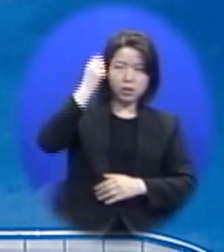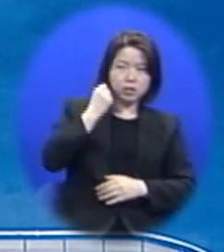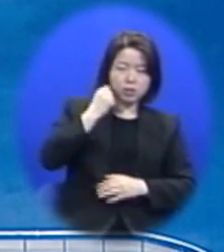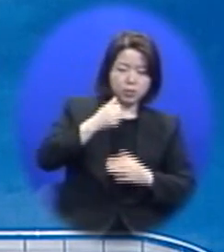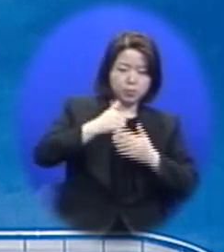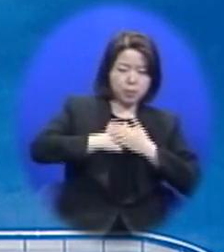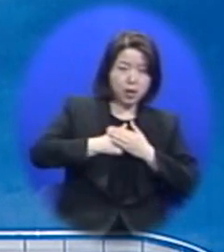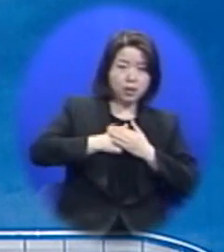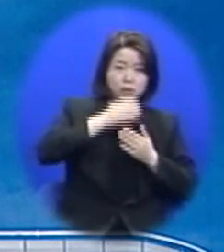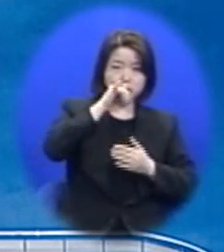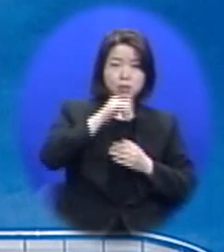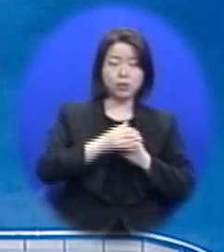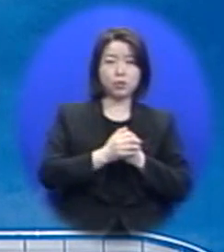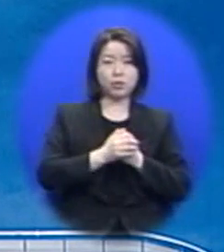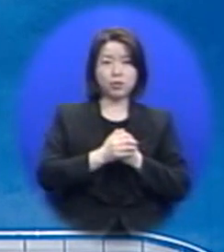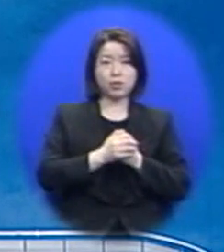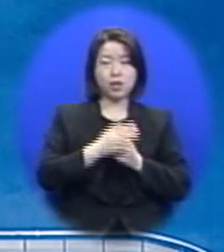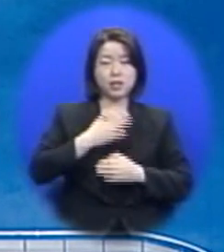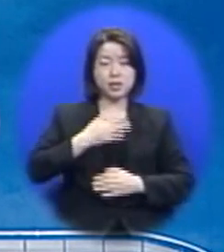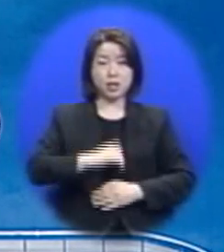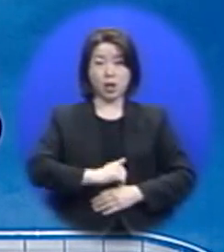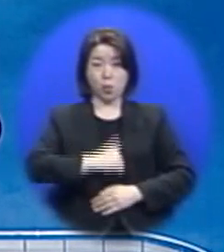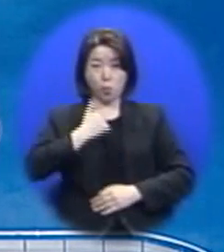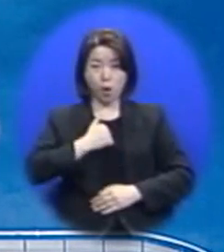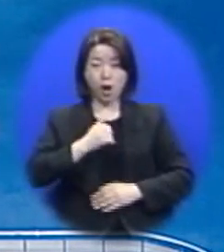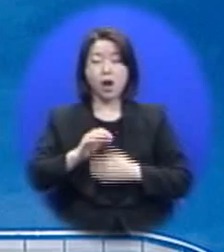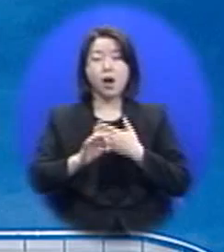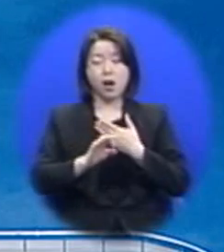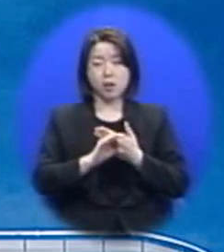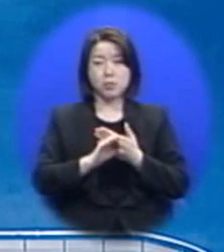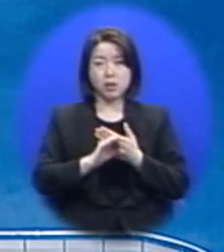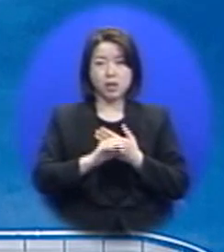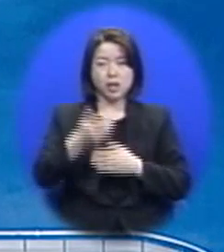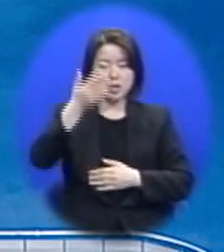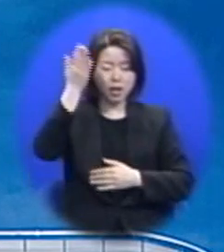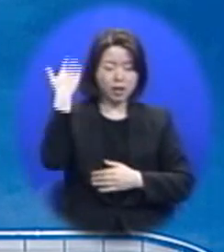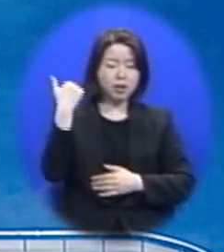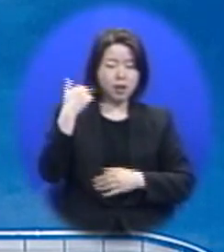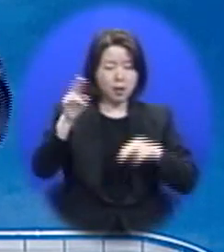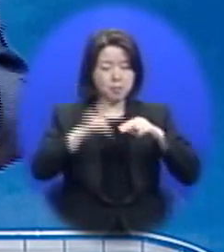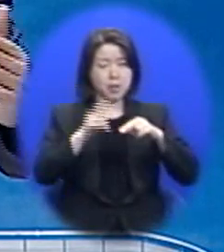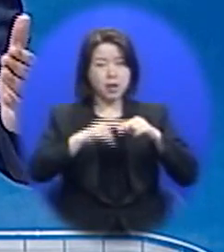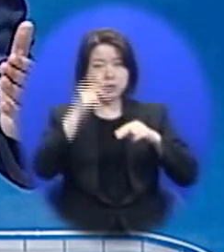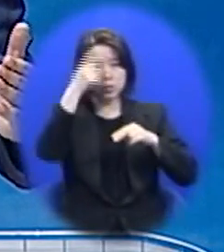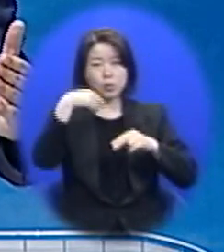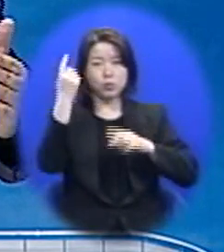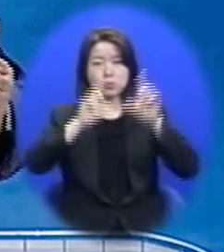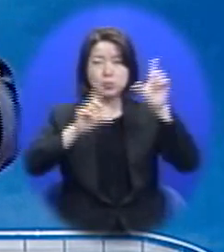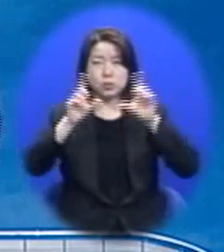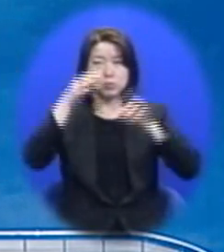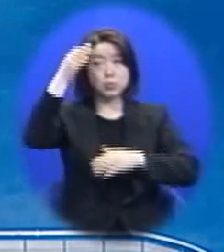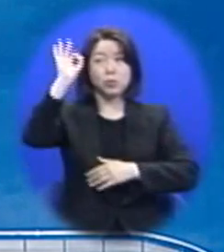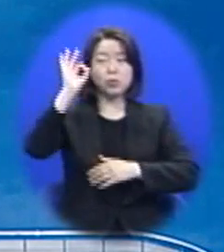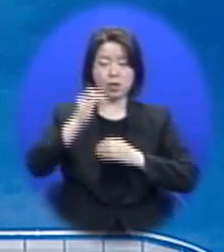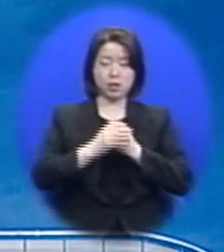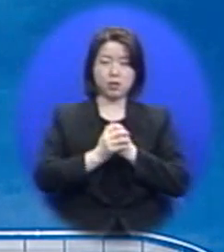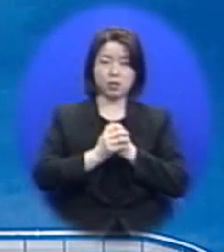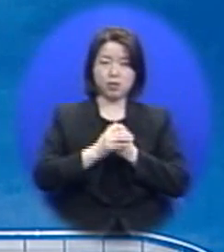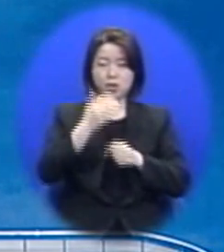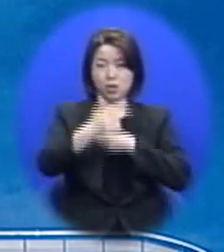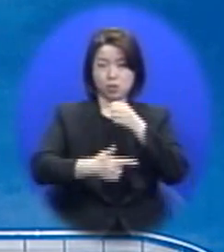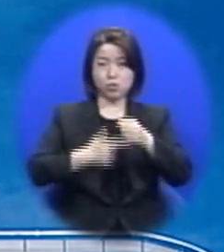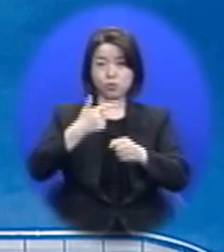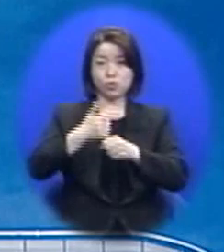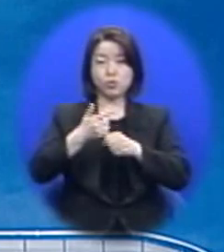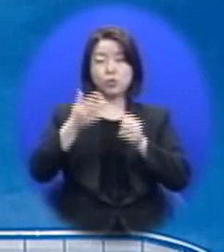보면 매를 들고 화를 내는 얼굴로만 보이는 거예요. 6년 동안 여러분 마음의